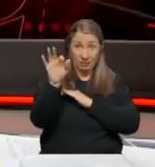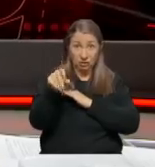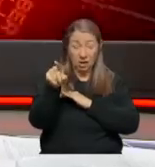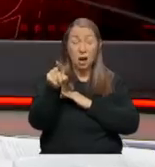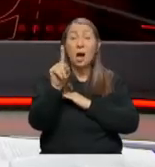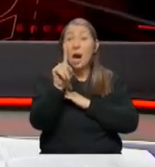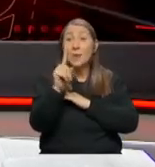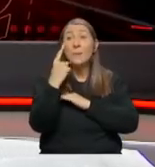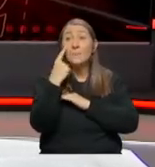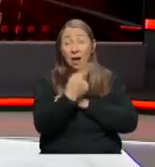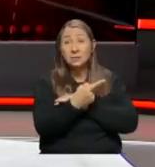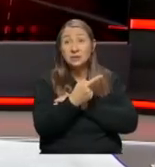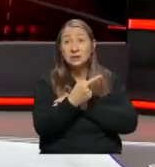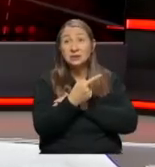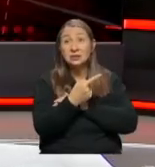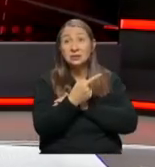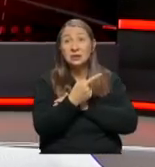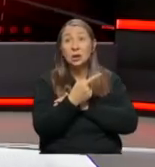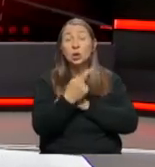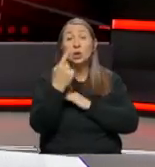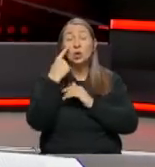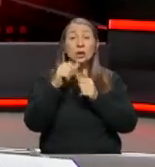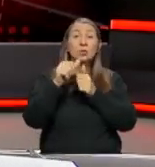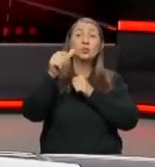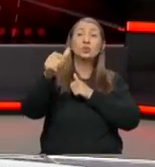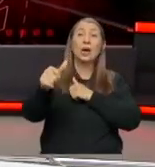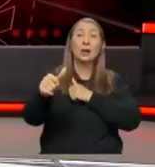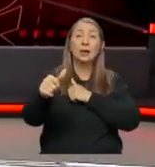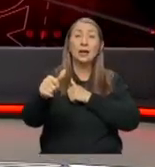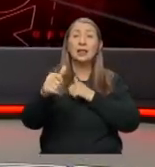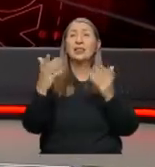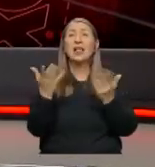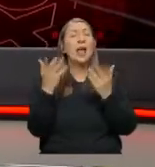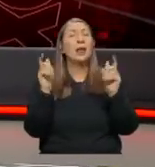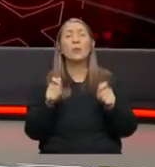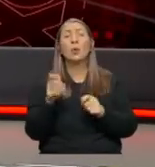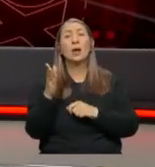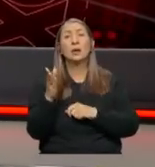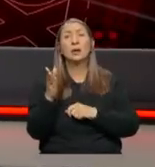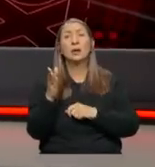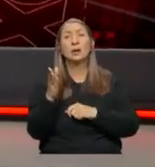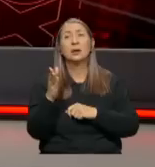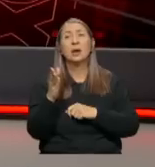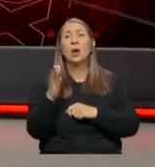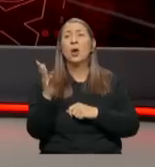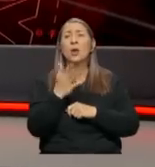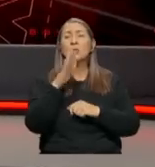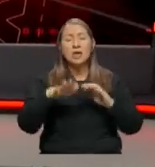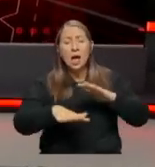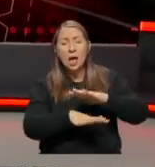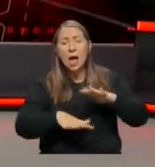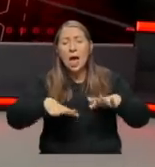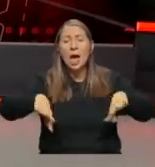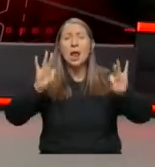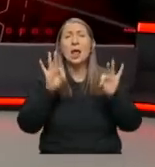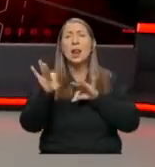Hatta geliyoruz. Ama bakar mısınız gözden uzak neler yapıyorlar? Öyle bütün zemini ayarlamak